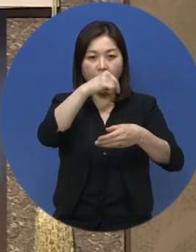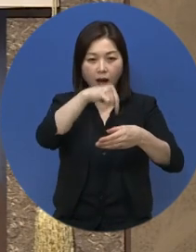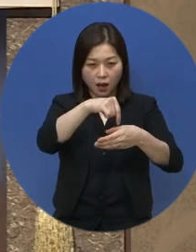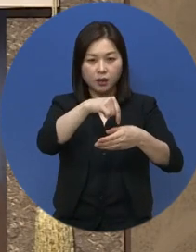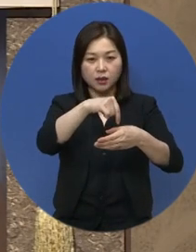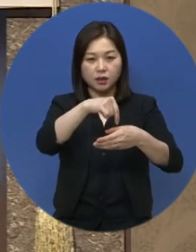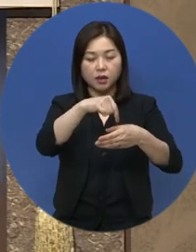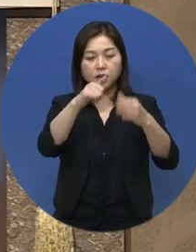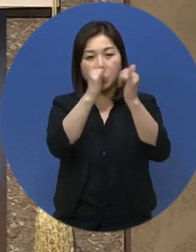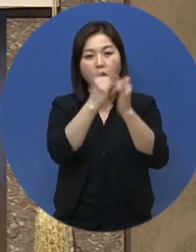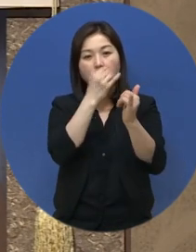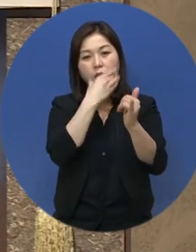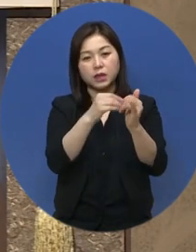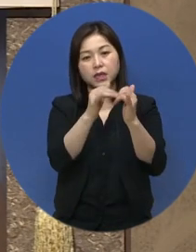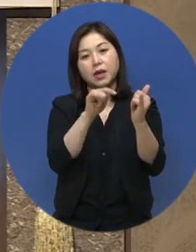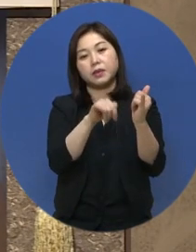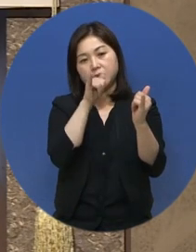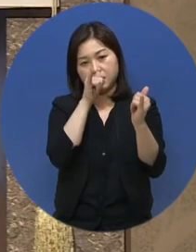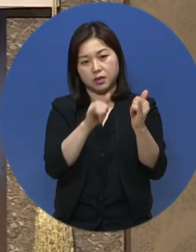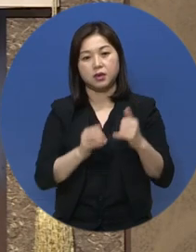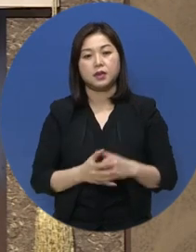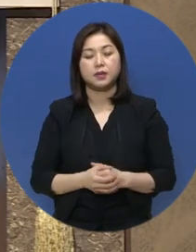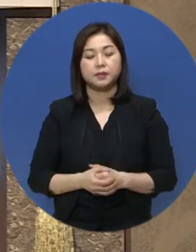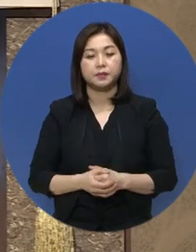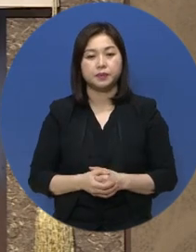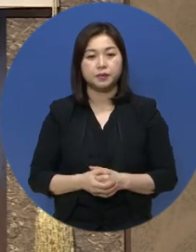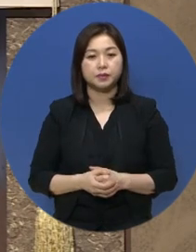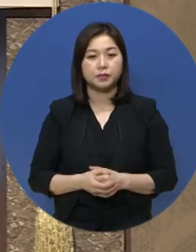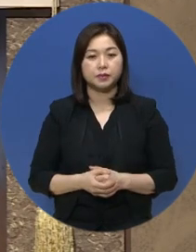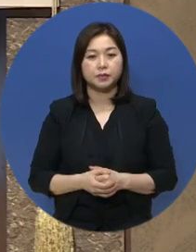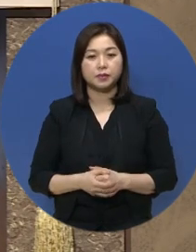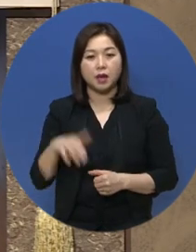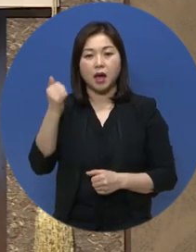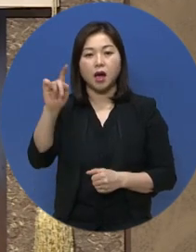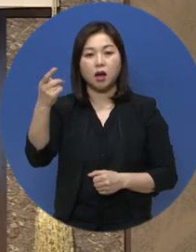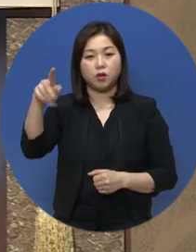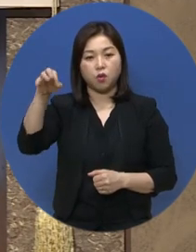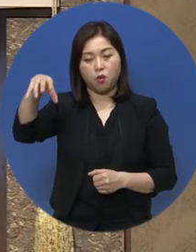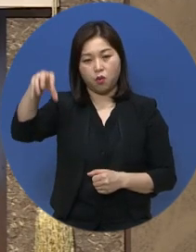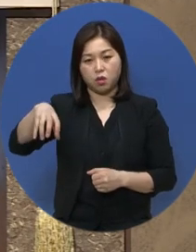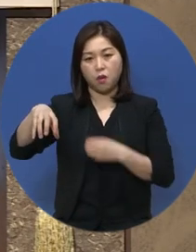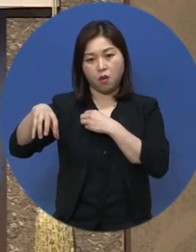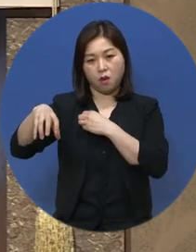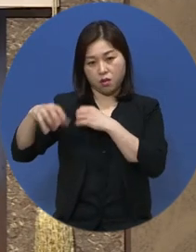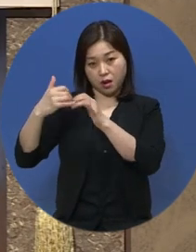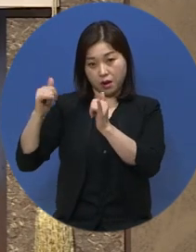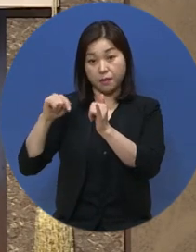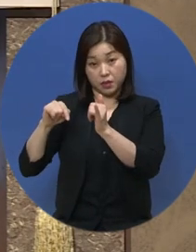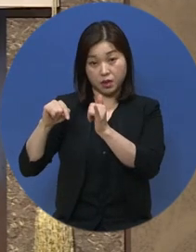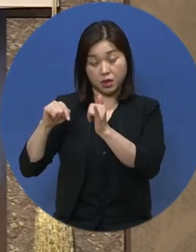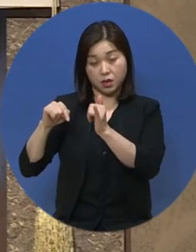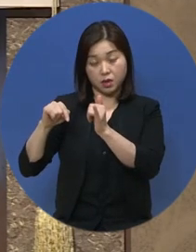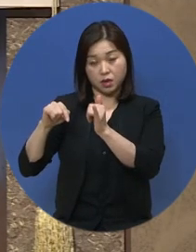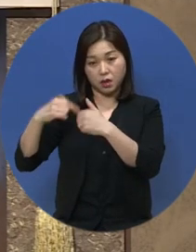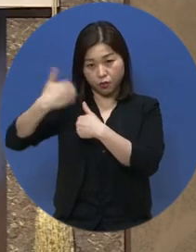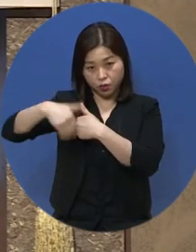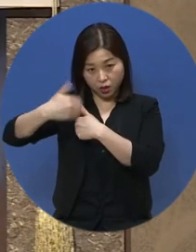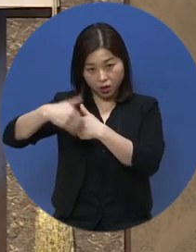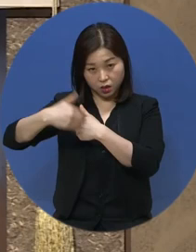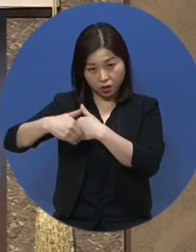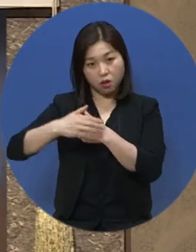사회복지사들이 있었어요. 네. 그때 이제 그 하동에 있는 한 회원께서 저희에게 요청을 하셔서 우리 회원들이 이렇게